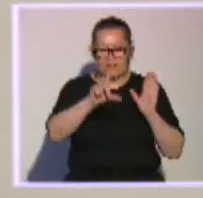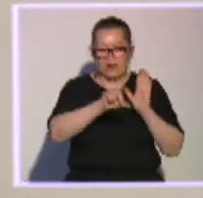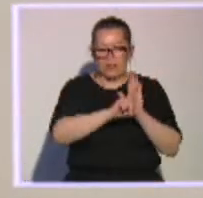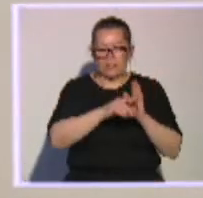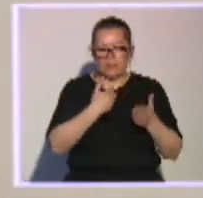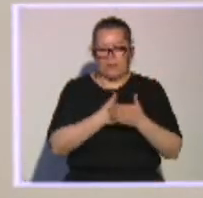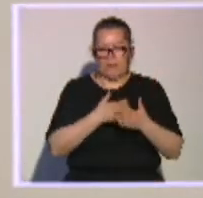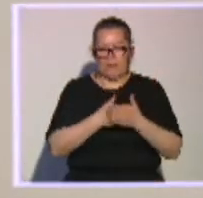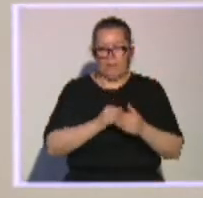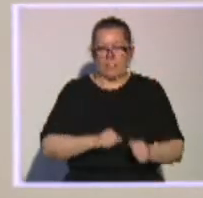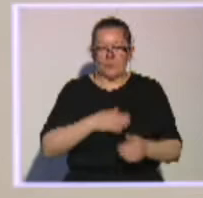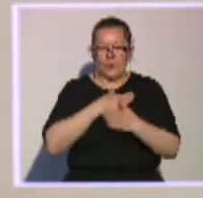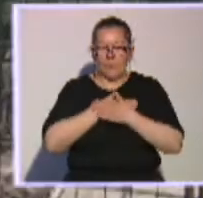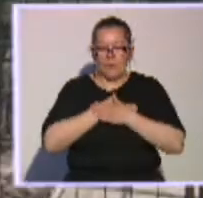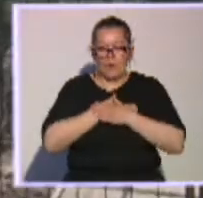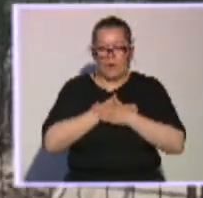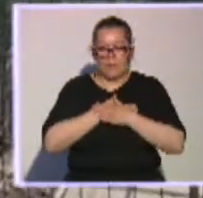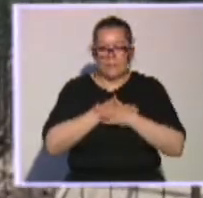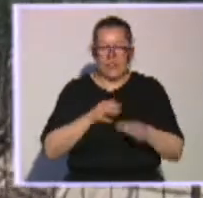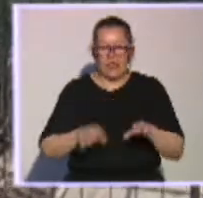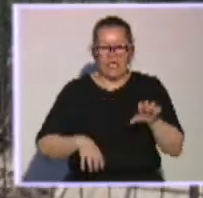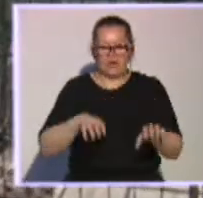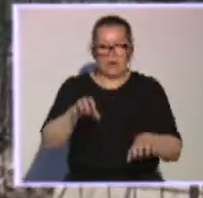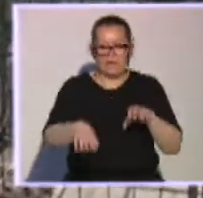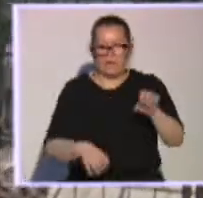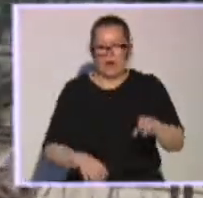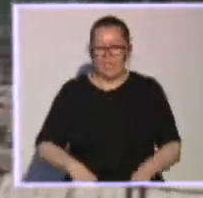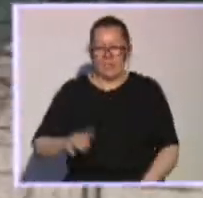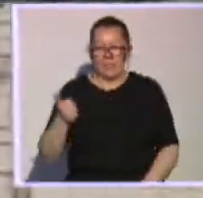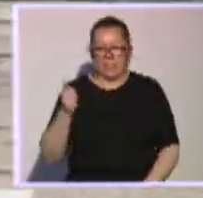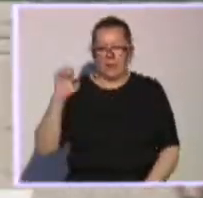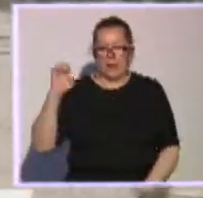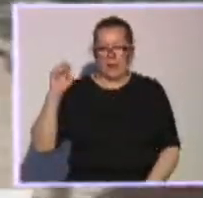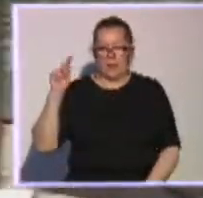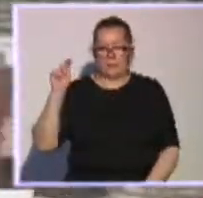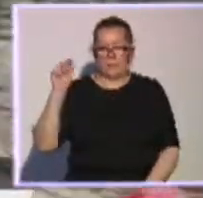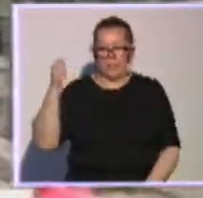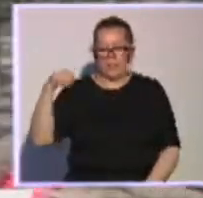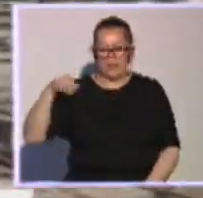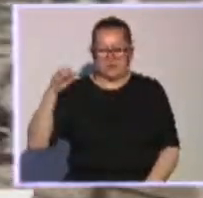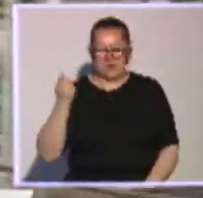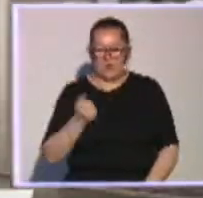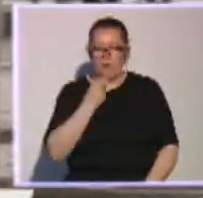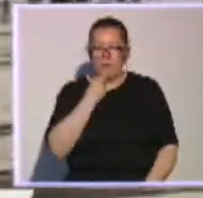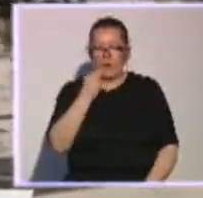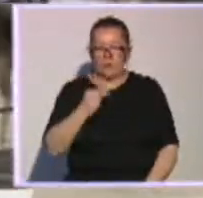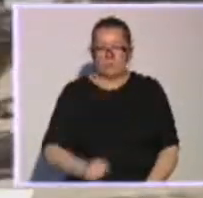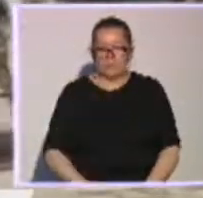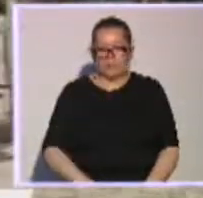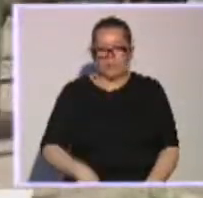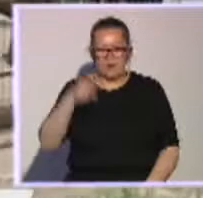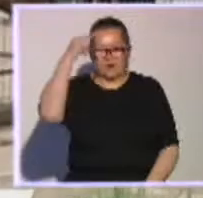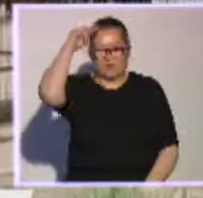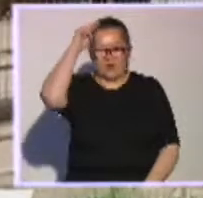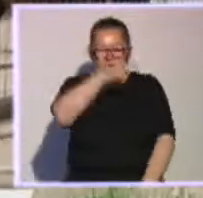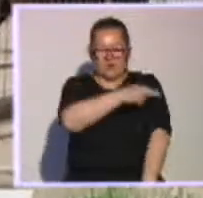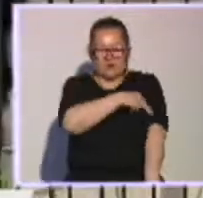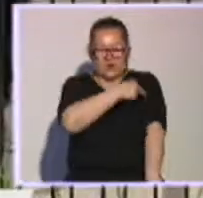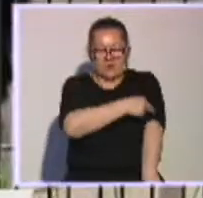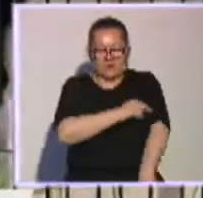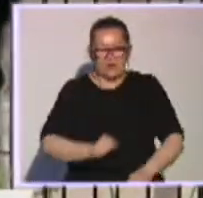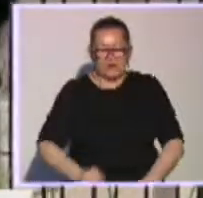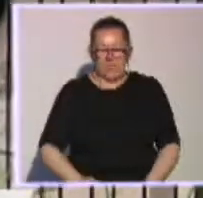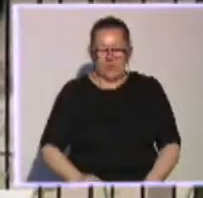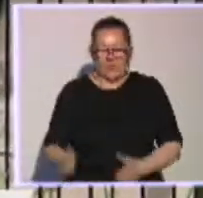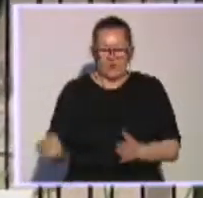ale serviciului, deoarece legea ne permite. N-am primit niciodată niciun răspuns. Atât polițiștii cât și inspectorii sanitari veterinari au